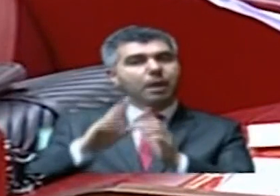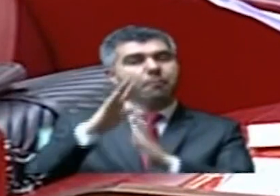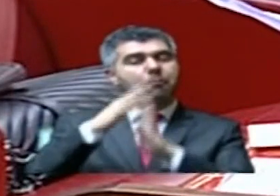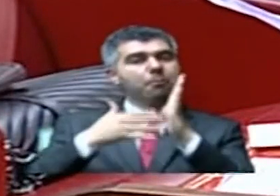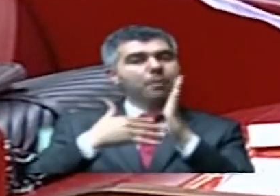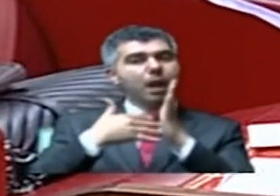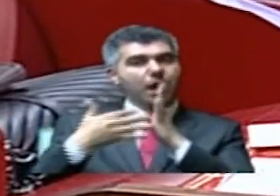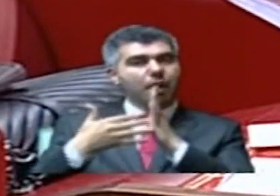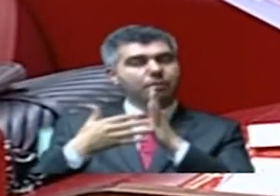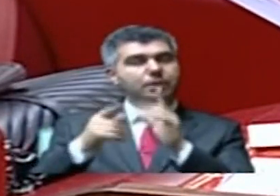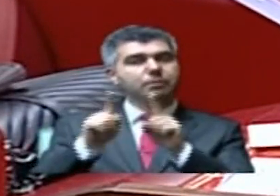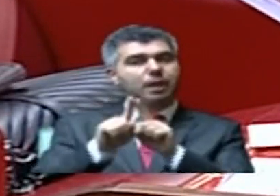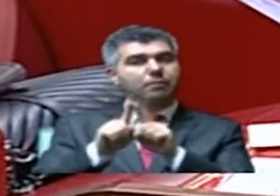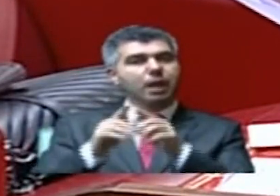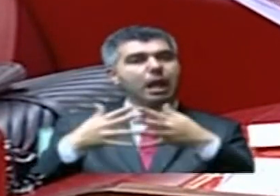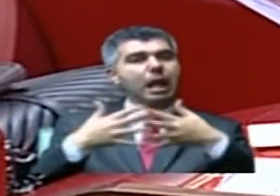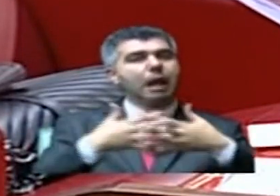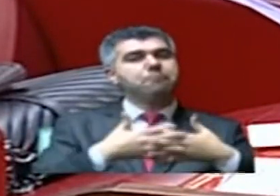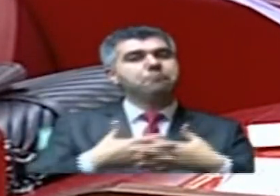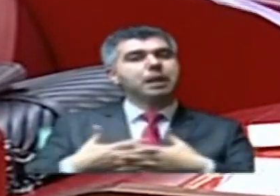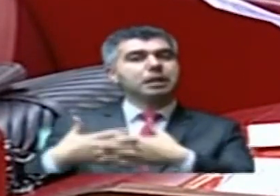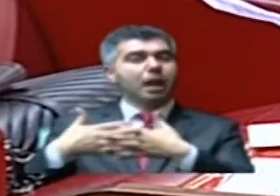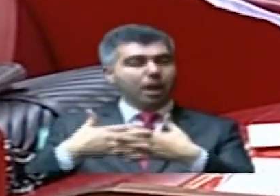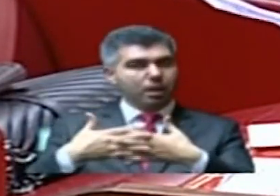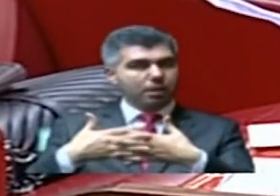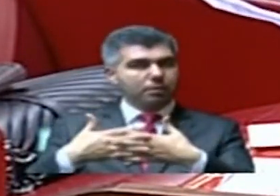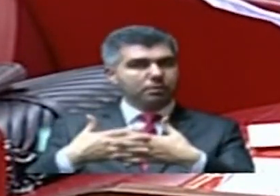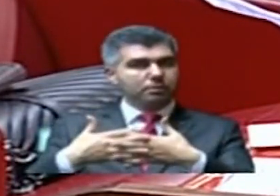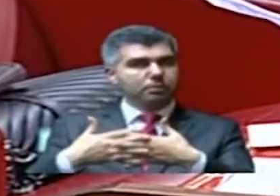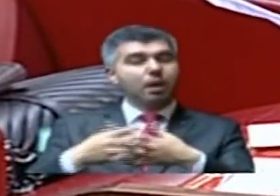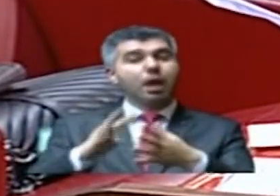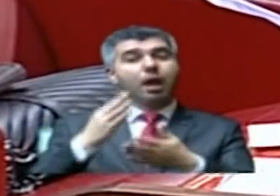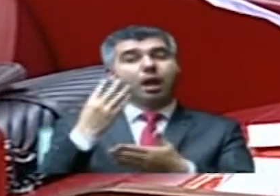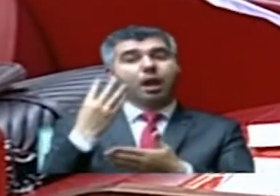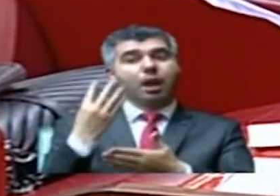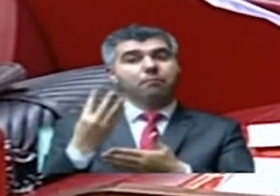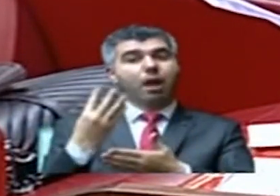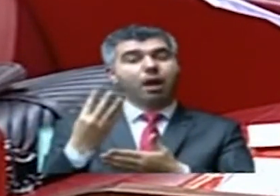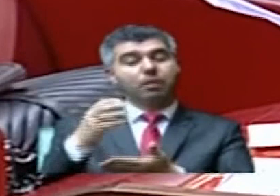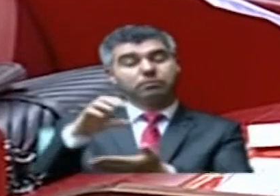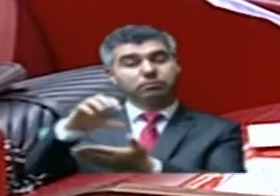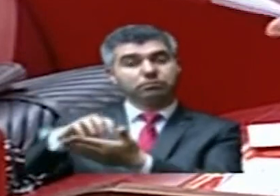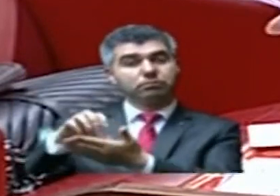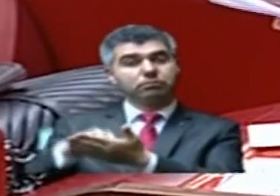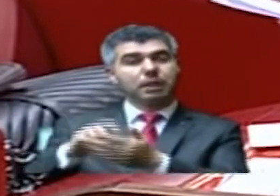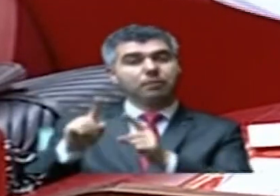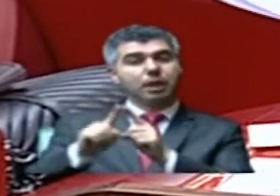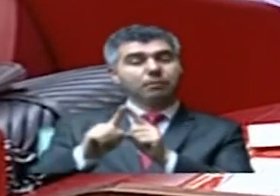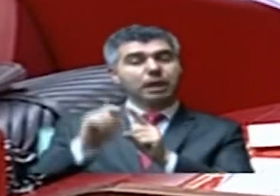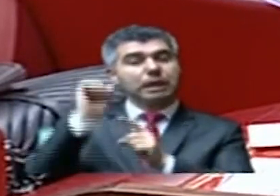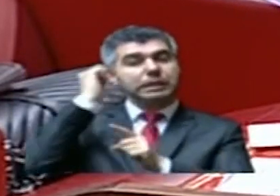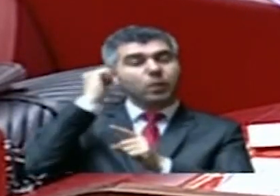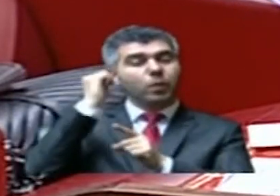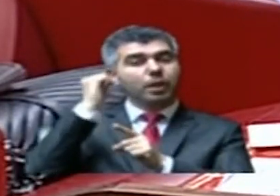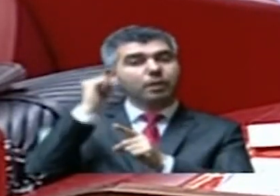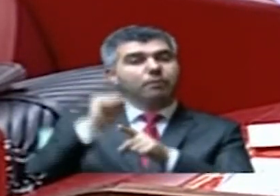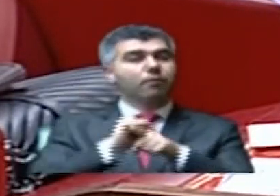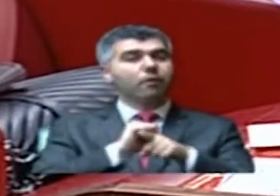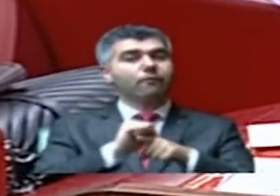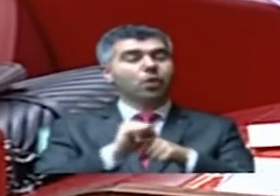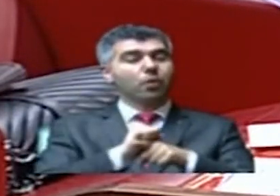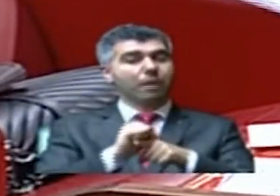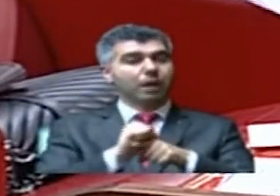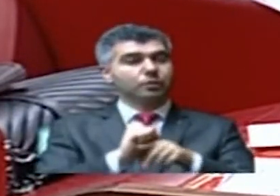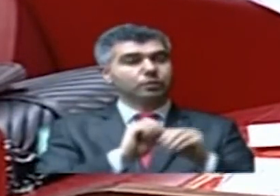تحدي الألفية الأمريكي الـMCC بأربع عروض مراكز التكوين المهني تهم مراكز التكوين